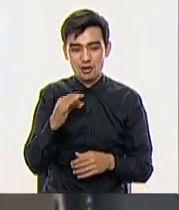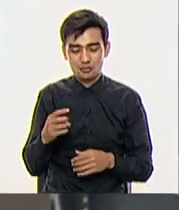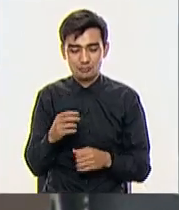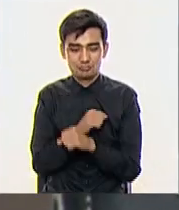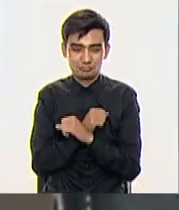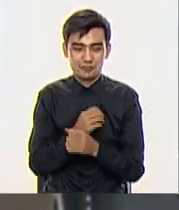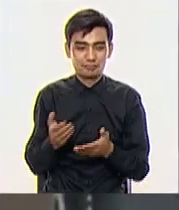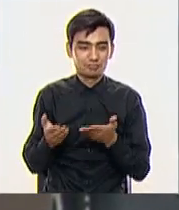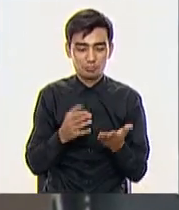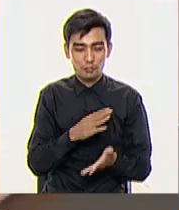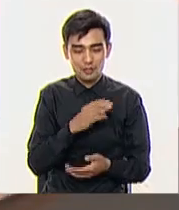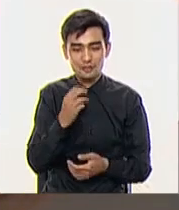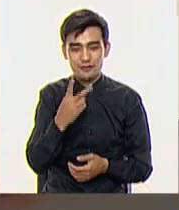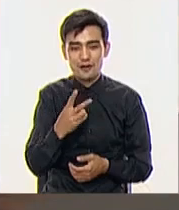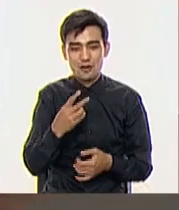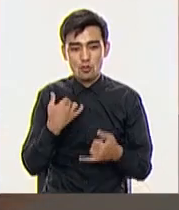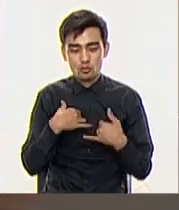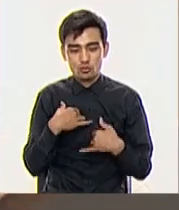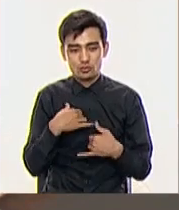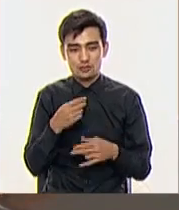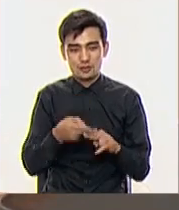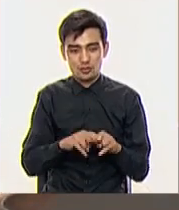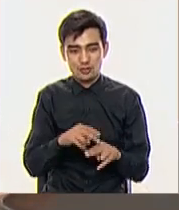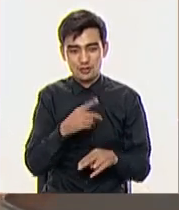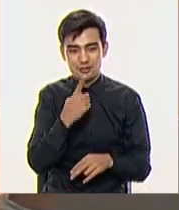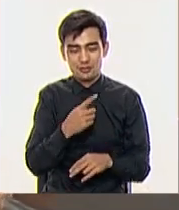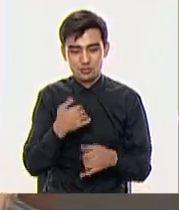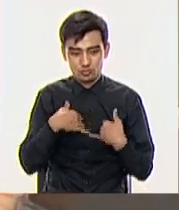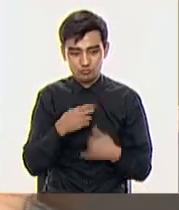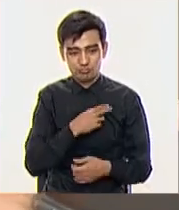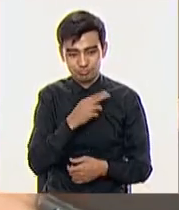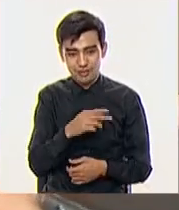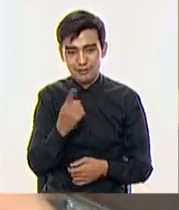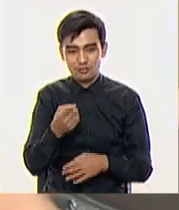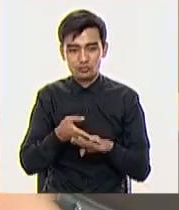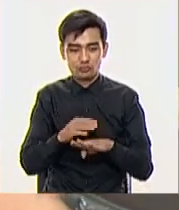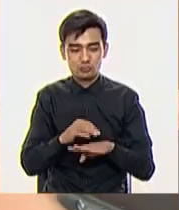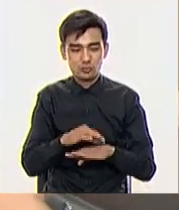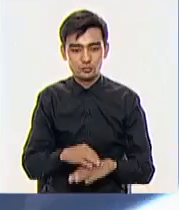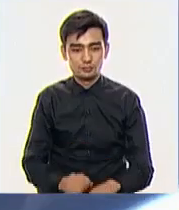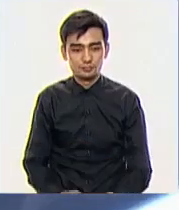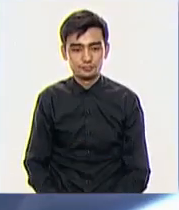Екі апай да тяжелым состояние, бір апай қайтыс болып кетті өздеріңіз көргеніздей.